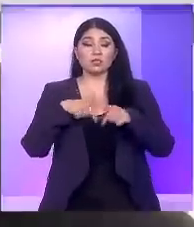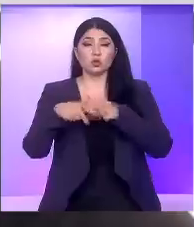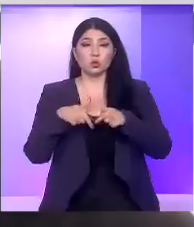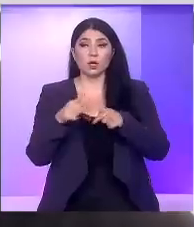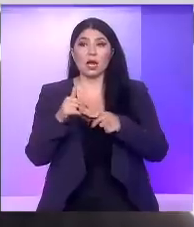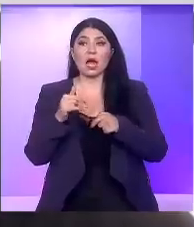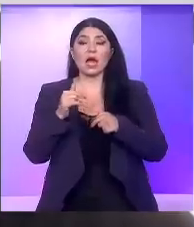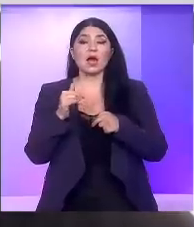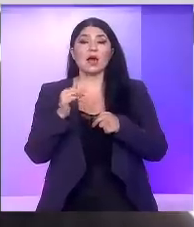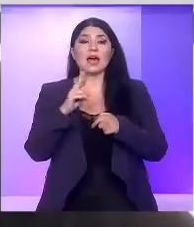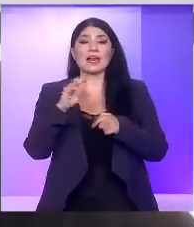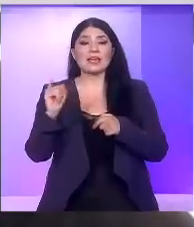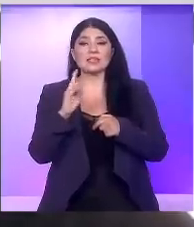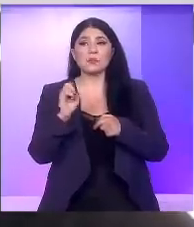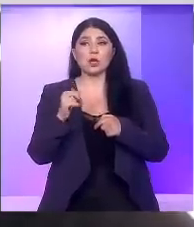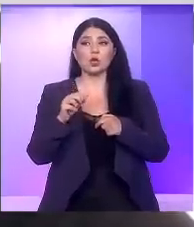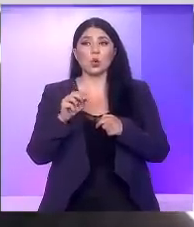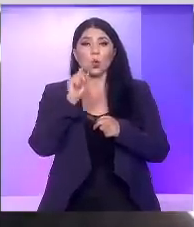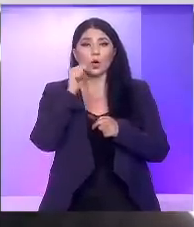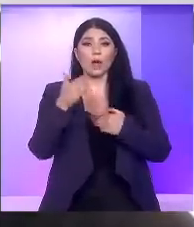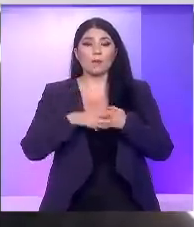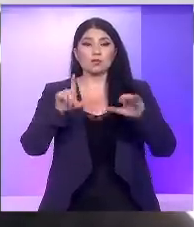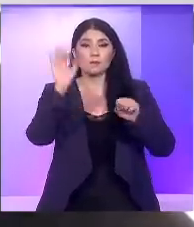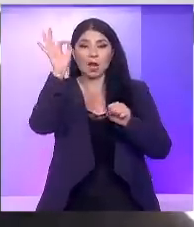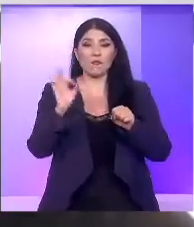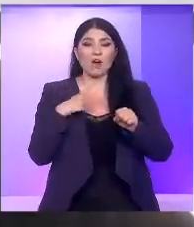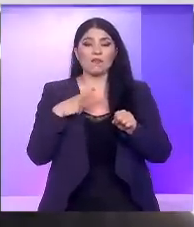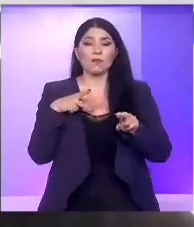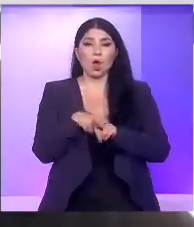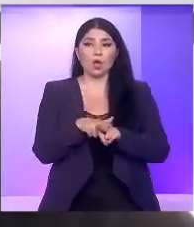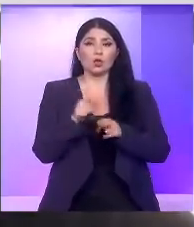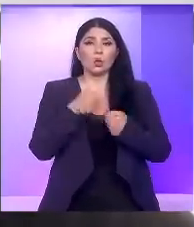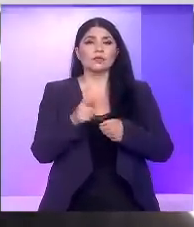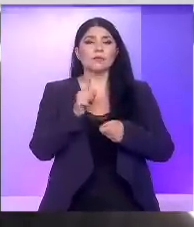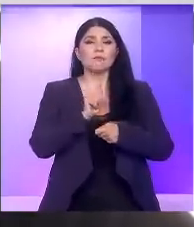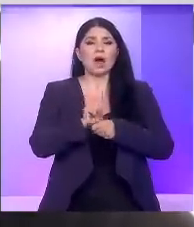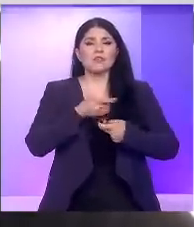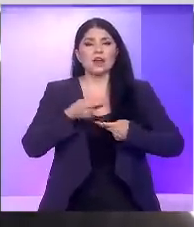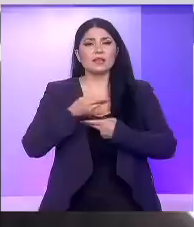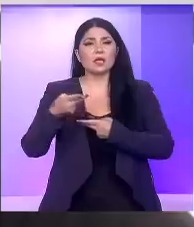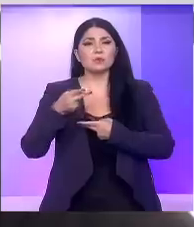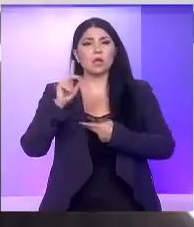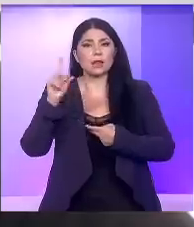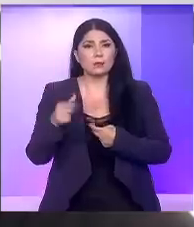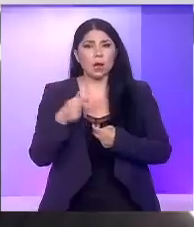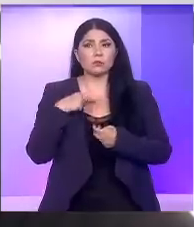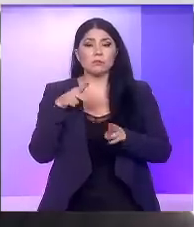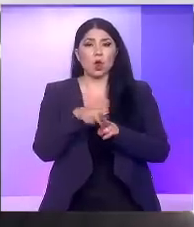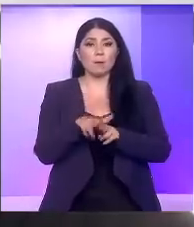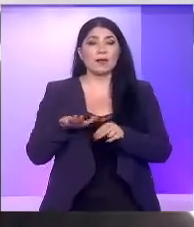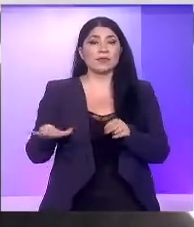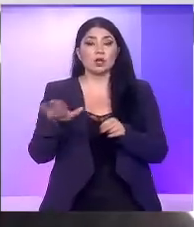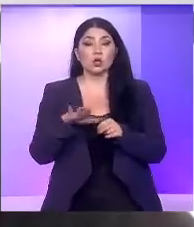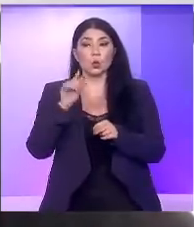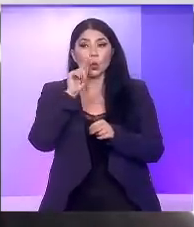este, să spunem, cam 70% blocată, adică toate mărfurile care ar trebui să fie exportate sunt blocate pe